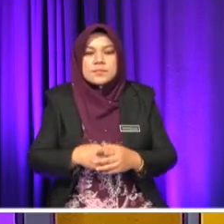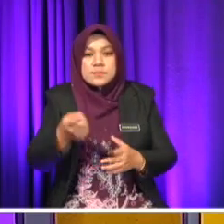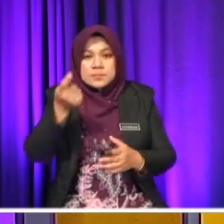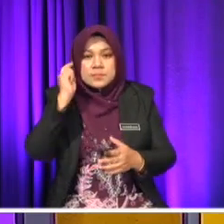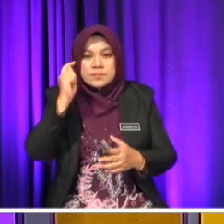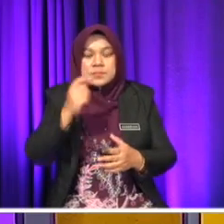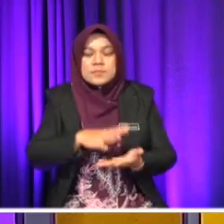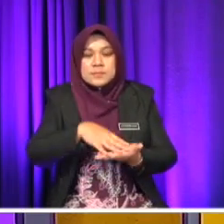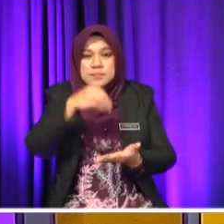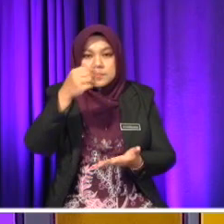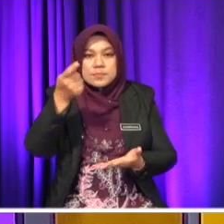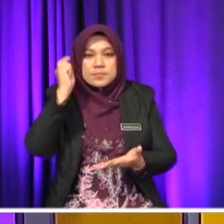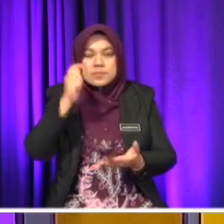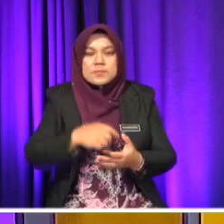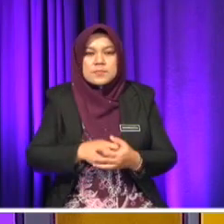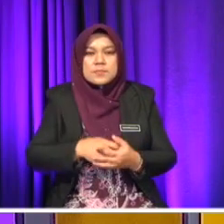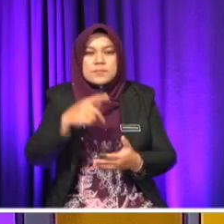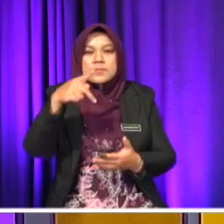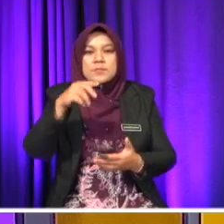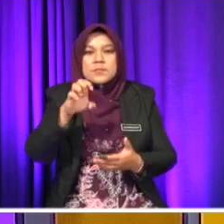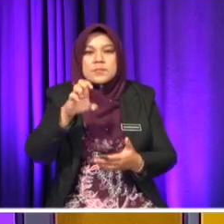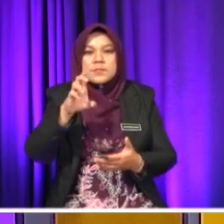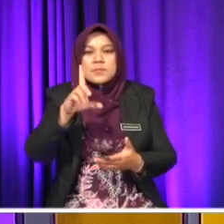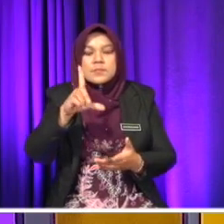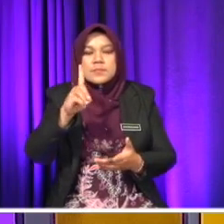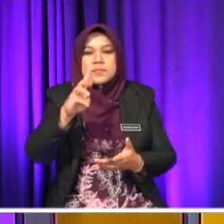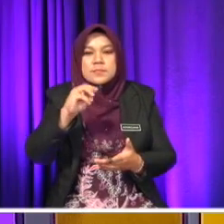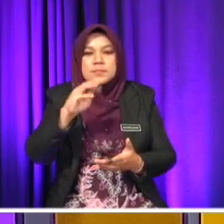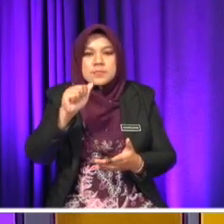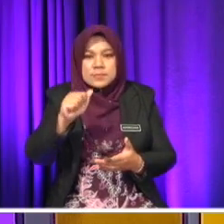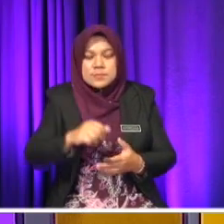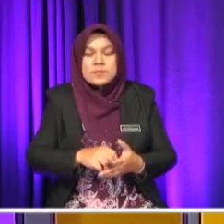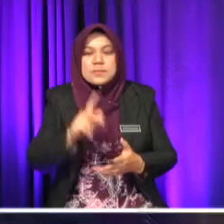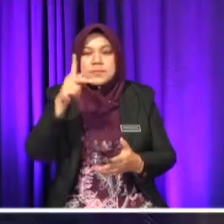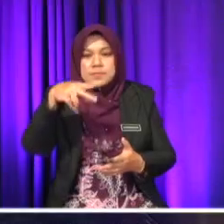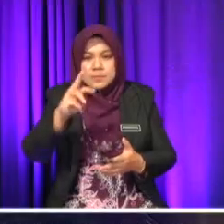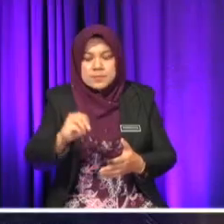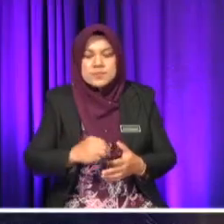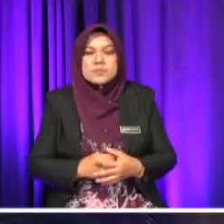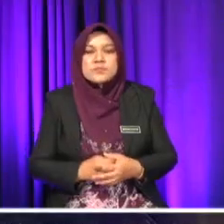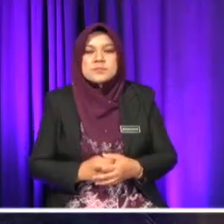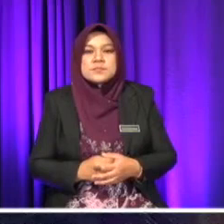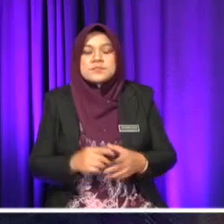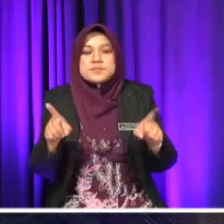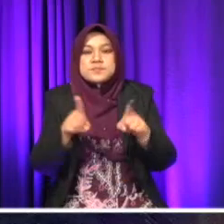tadi murid-murid-murid pergi ke pelantar delima KPM by Terima kasih